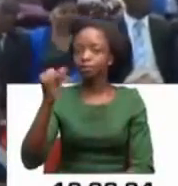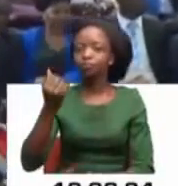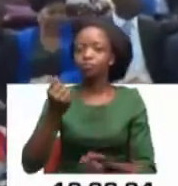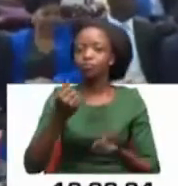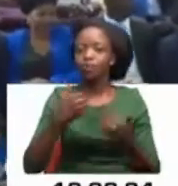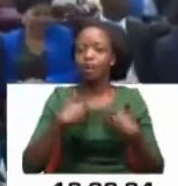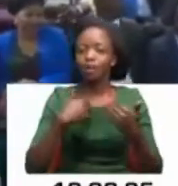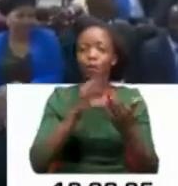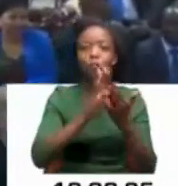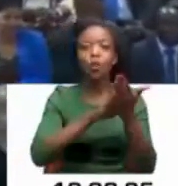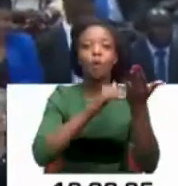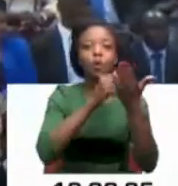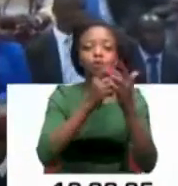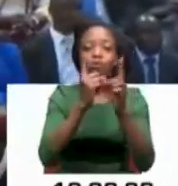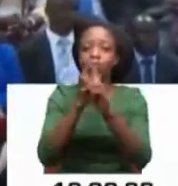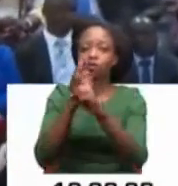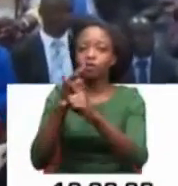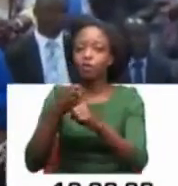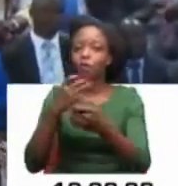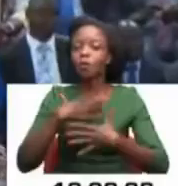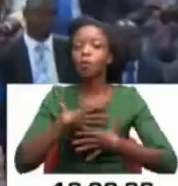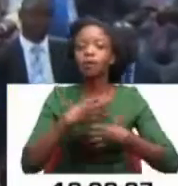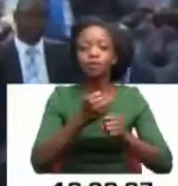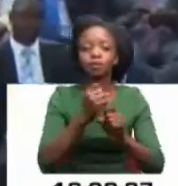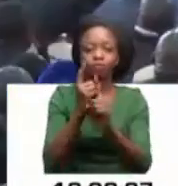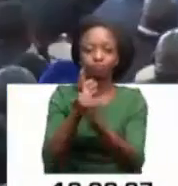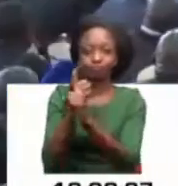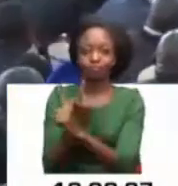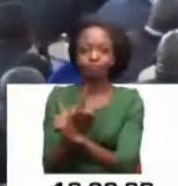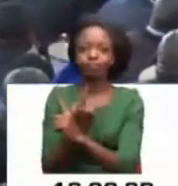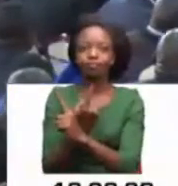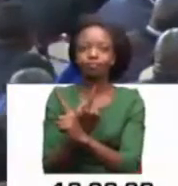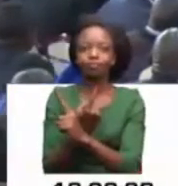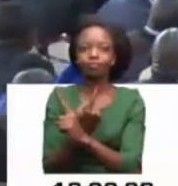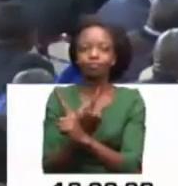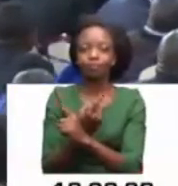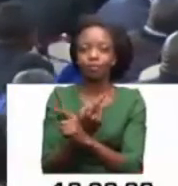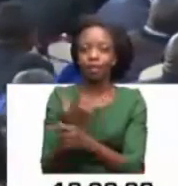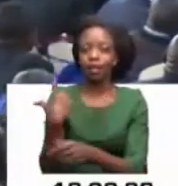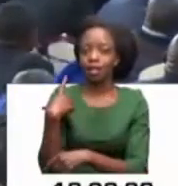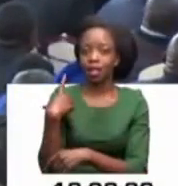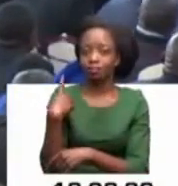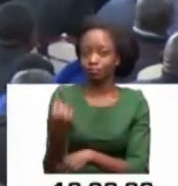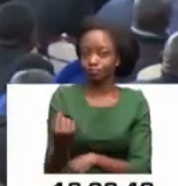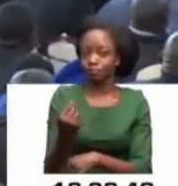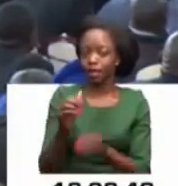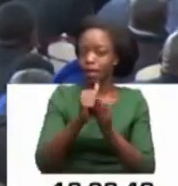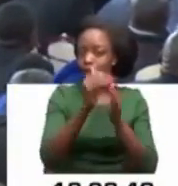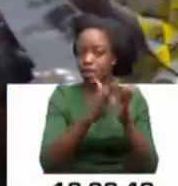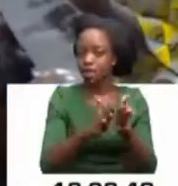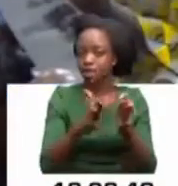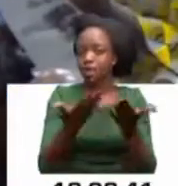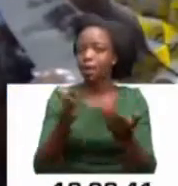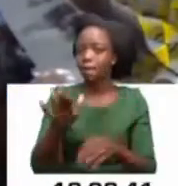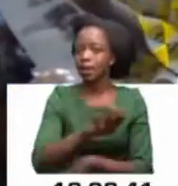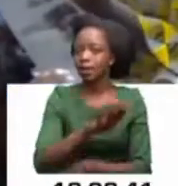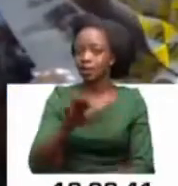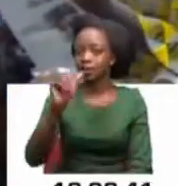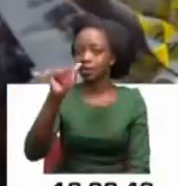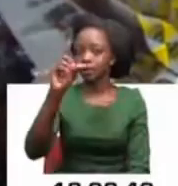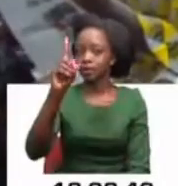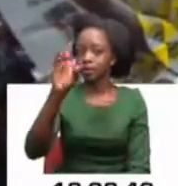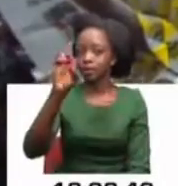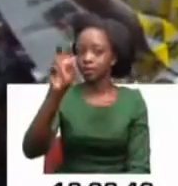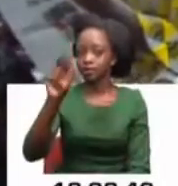kupokea mapendekezo kutoka kwa mashirika na vyama mbalimbali. Wa hivi karibuni akiwa ni kiongozi wa wengi bungeni Aden